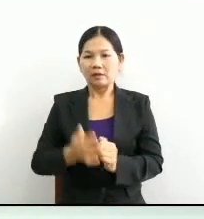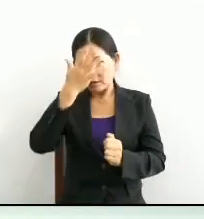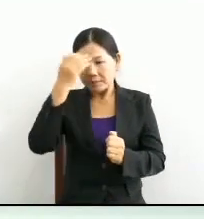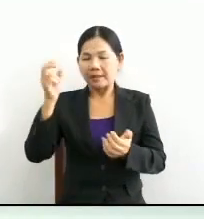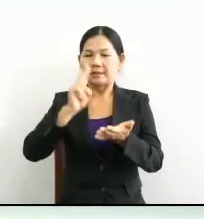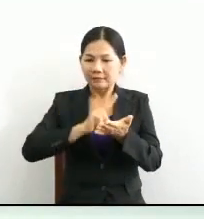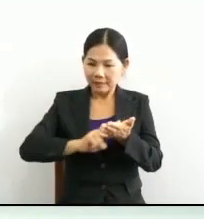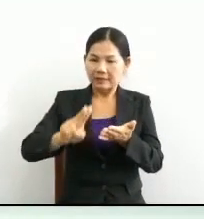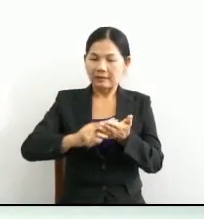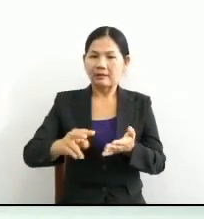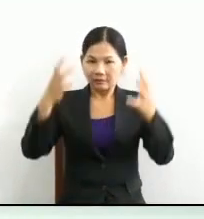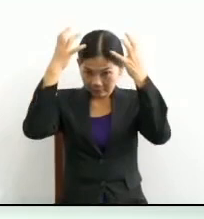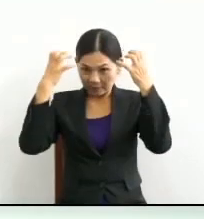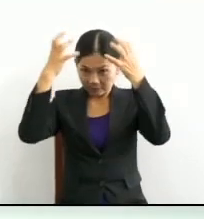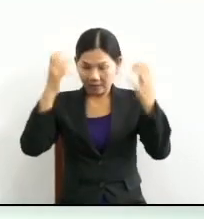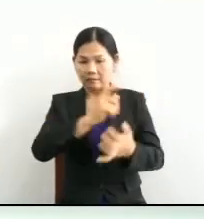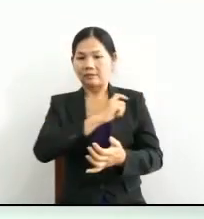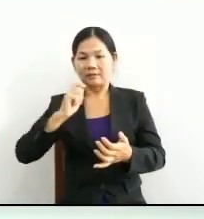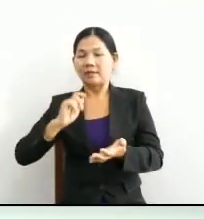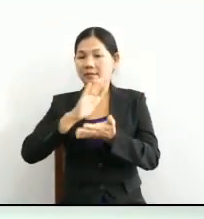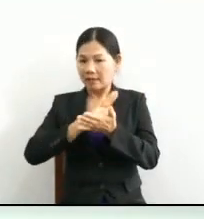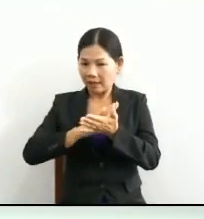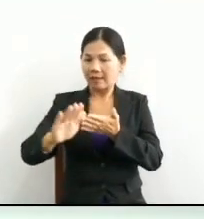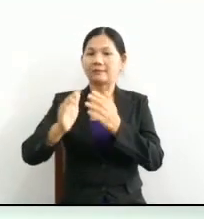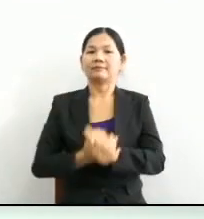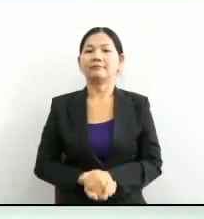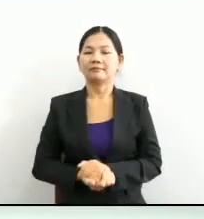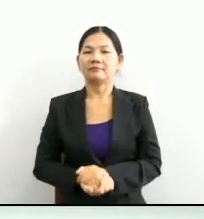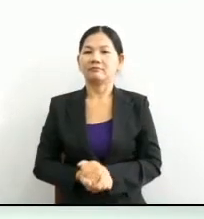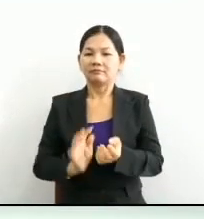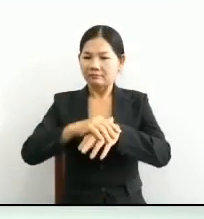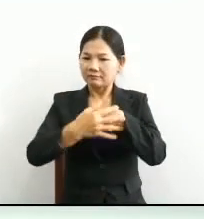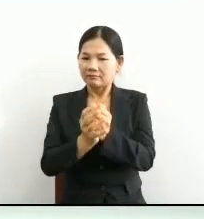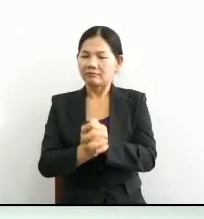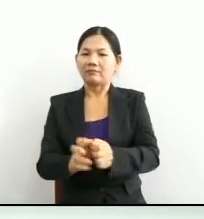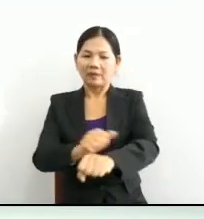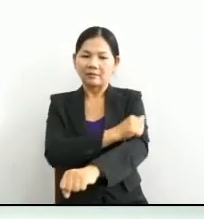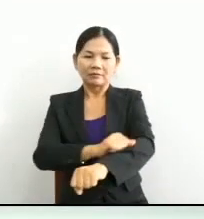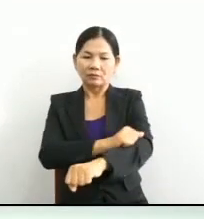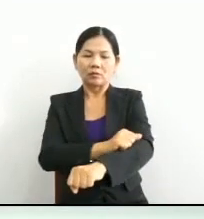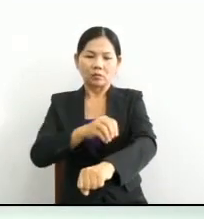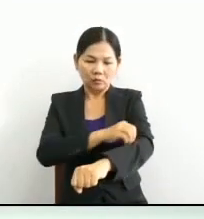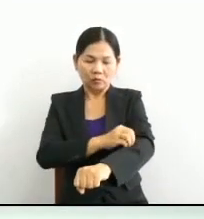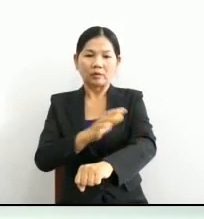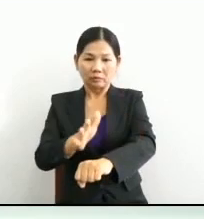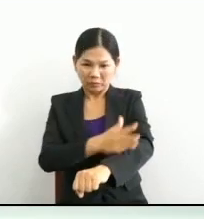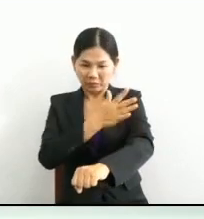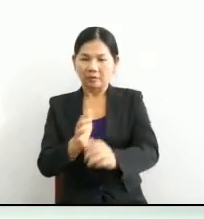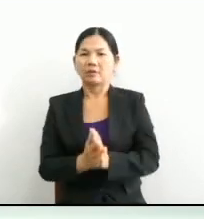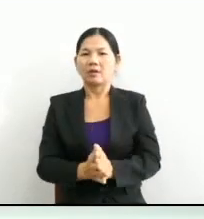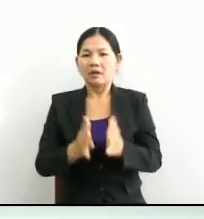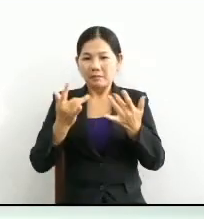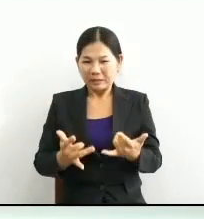máy khuôn tan cọ xó mũi tất cả bàn xác chà liêng đây nè có cứ bị xe khăn nắp bà dụng đi chung người